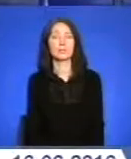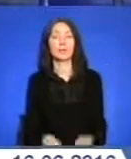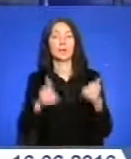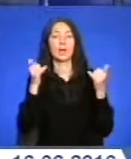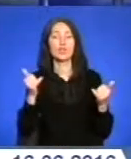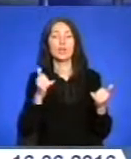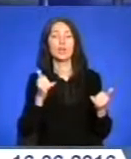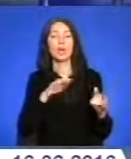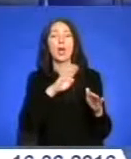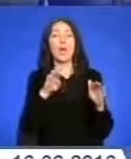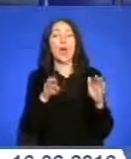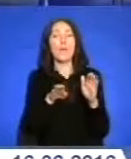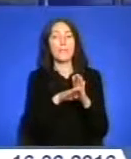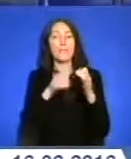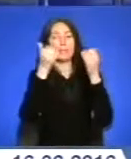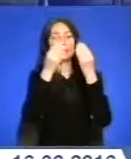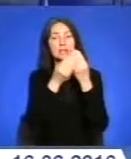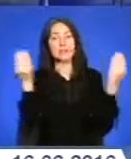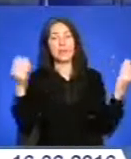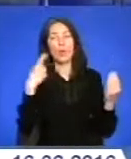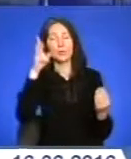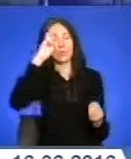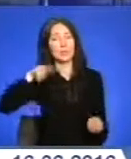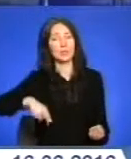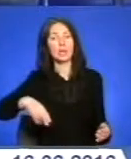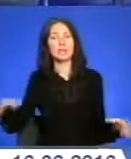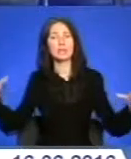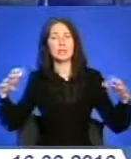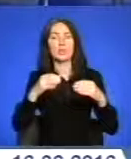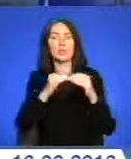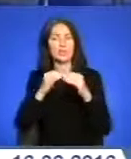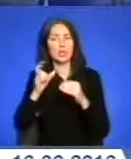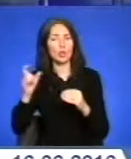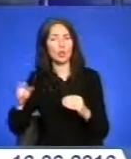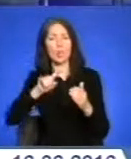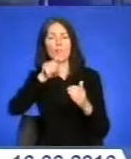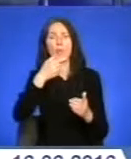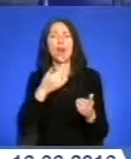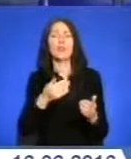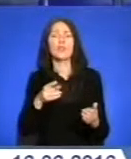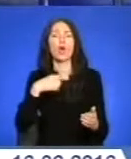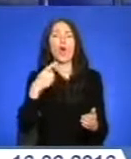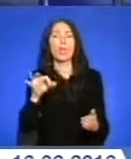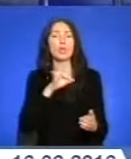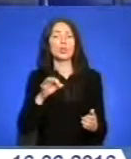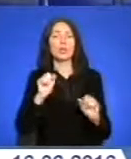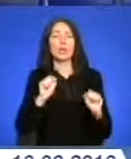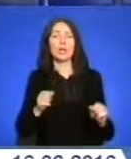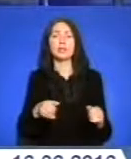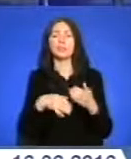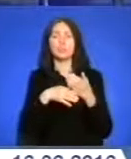Сьогодні під стінами облдержадміністрації зібралися десятки тернополян. Вони вимагали від обласної влади сприяння у поверненні